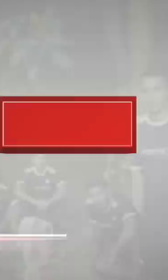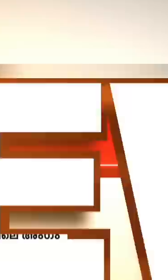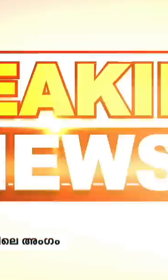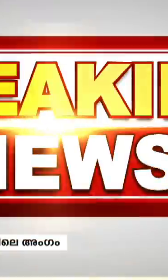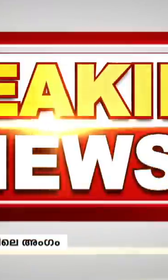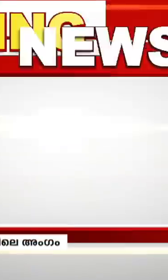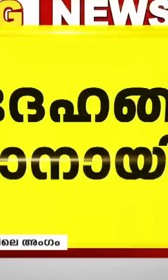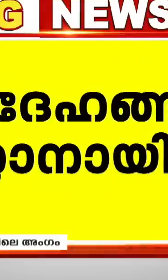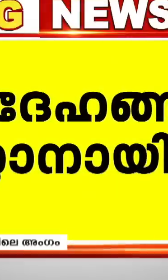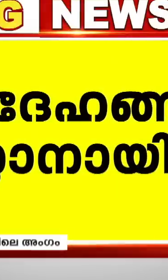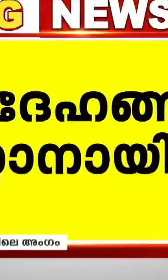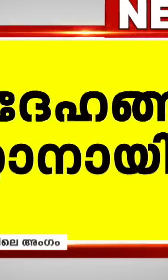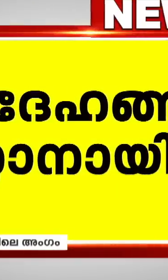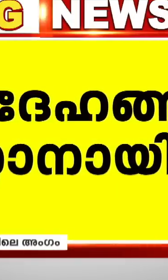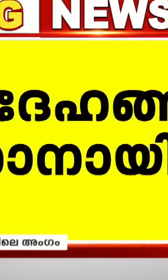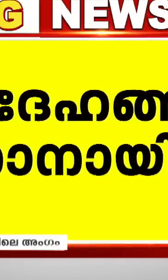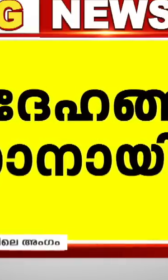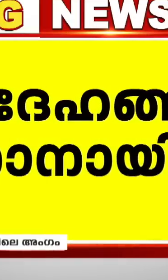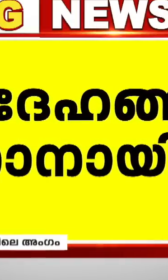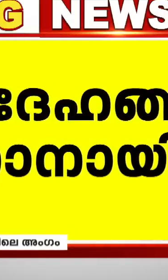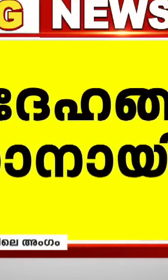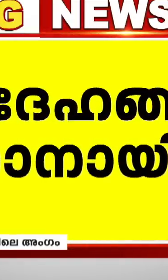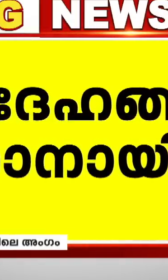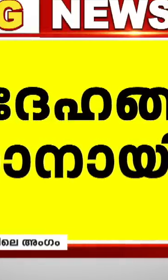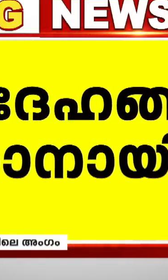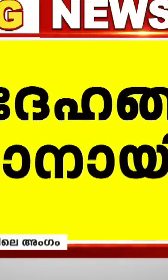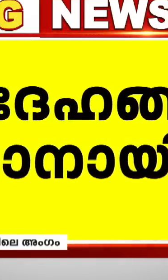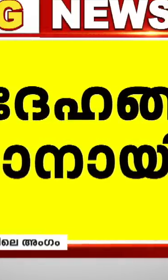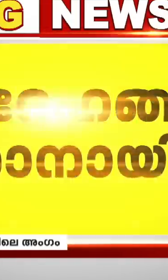ഇവര് നമ്മള് 10 മണി തൊട്ട് ഈ സമയം വരെ നമ്മളവിടെ വെയിറ്റ് ചെയ്തു.